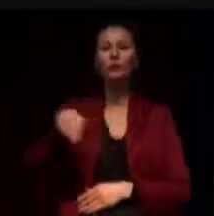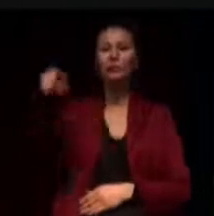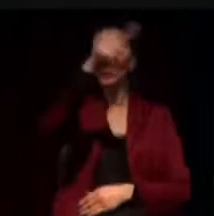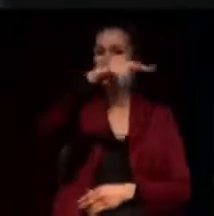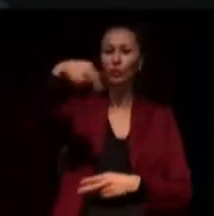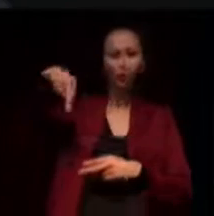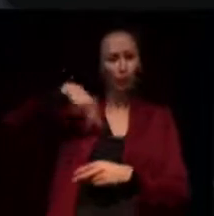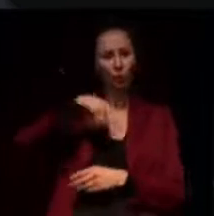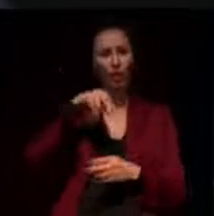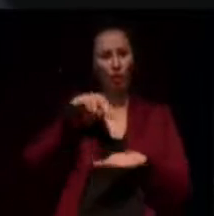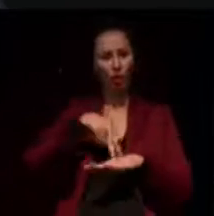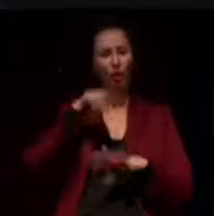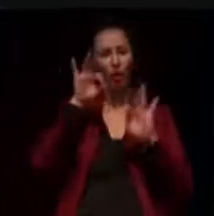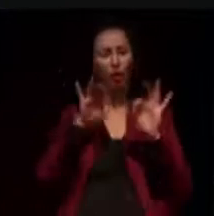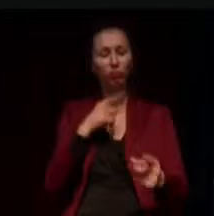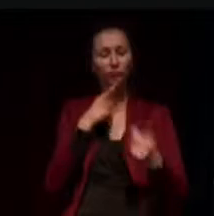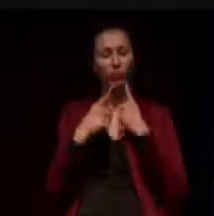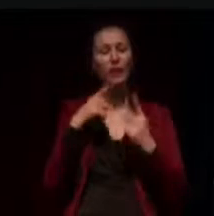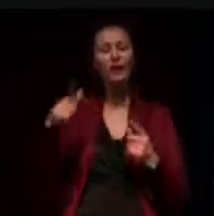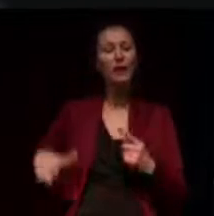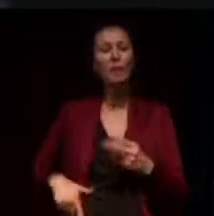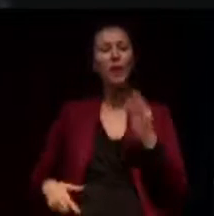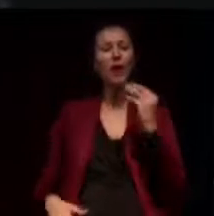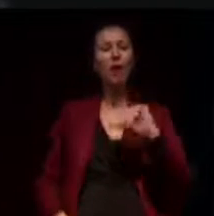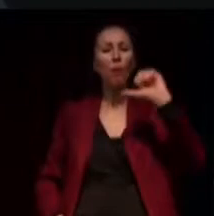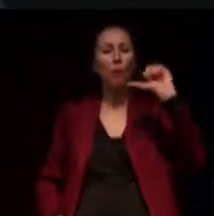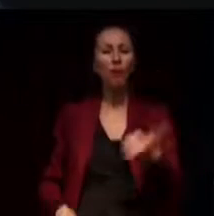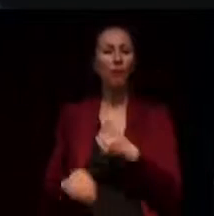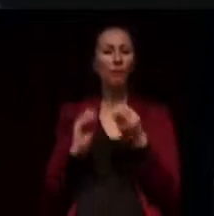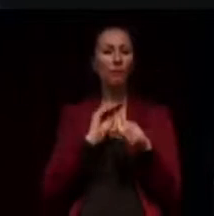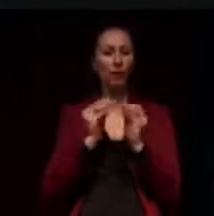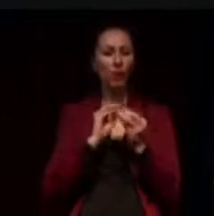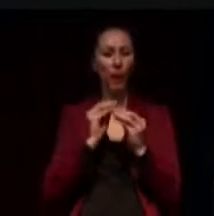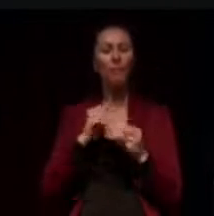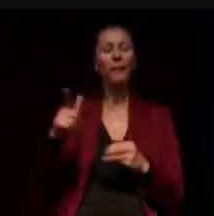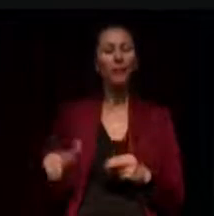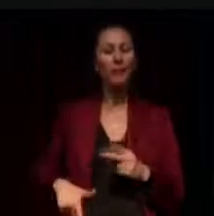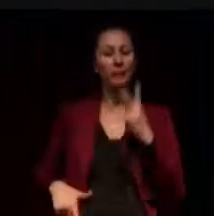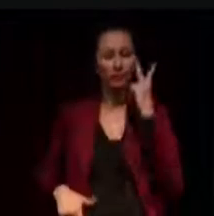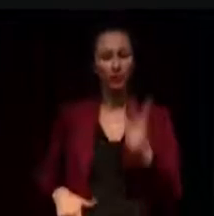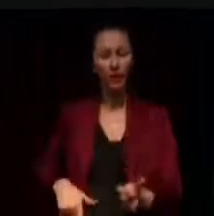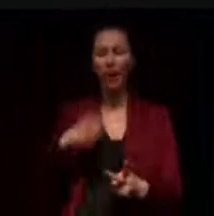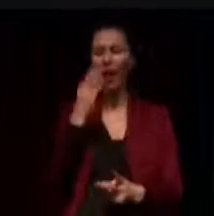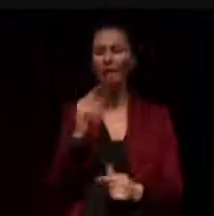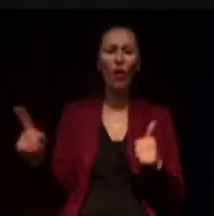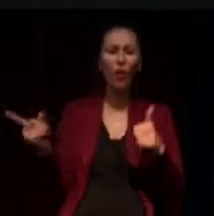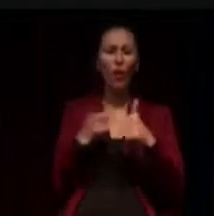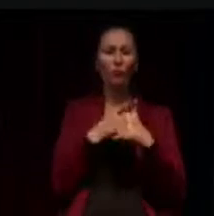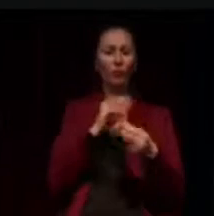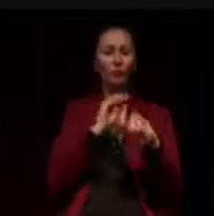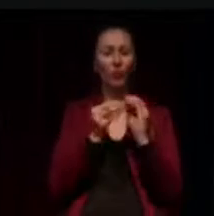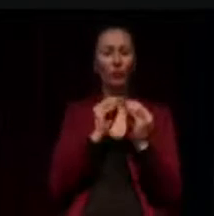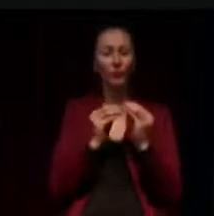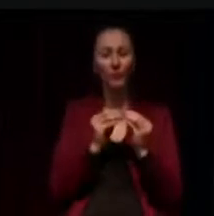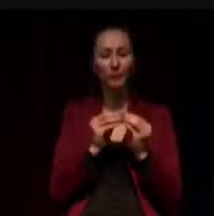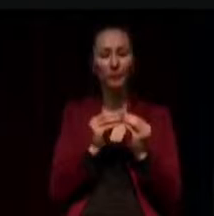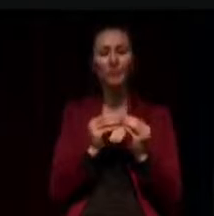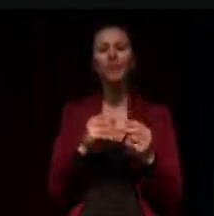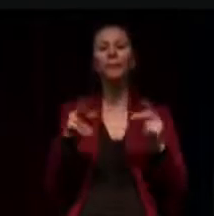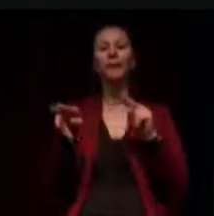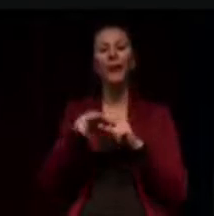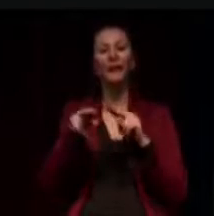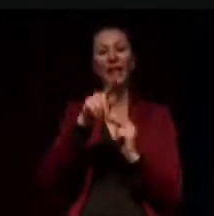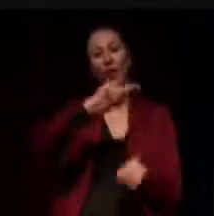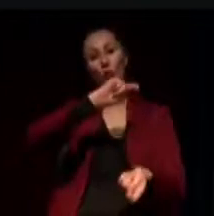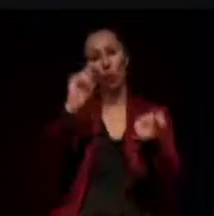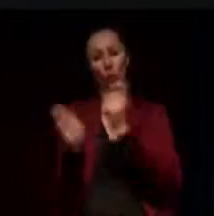de çıkıyordunuz ve diyorduk ki İzmir'in en önemli problemi, İzmir'in en öncelikli problemi